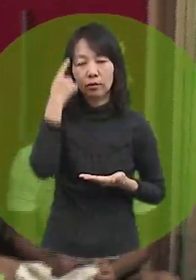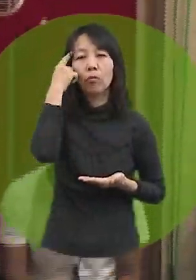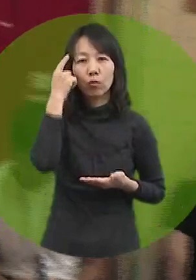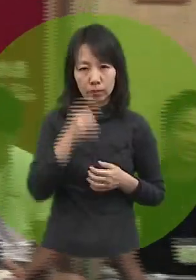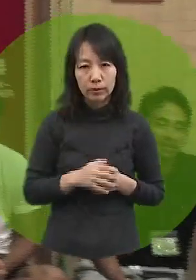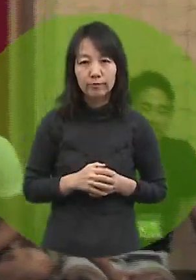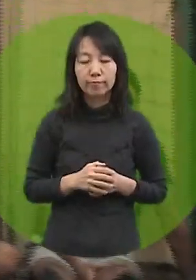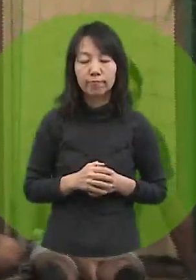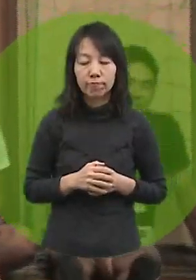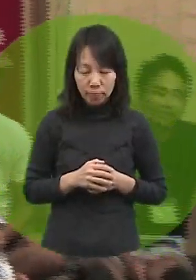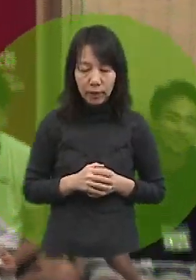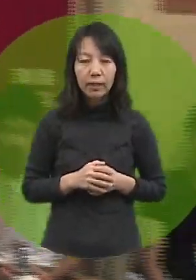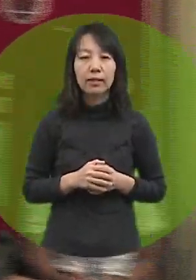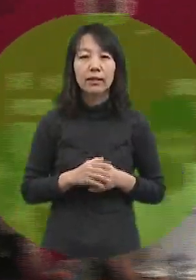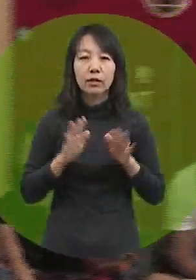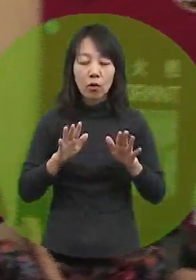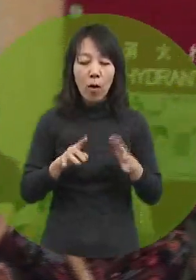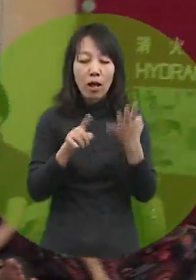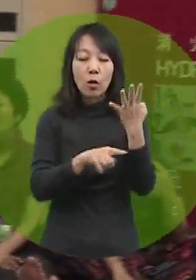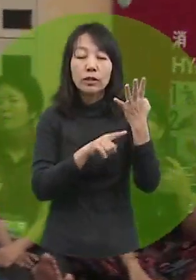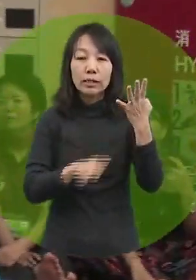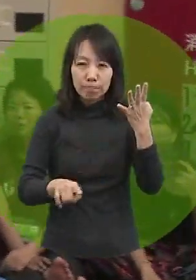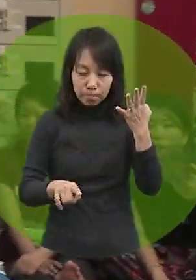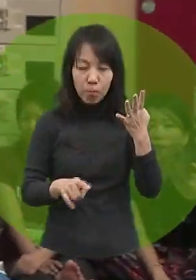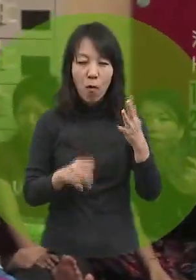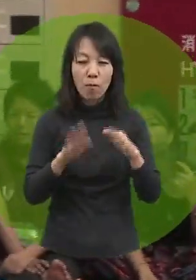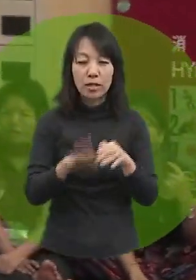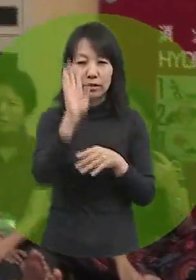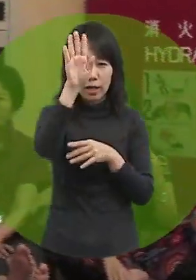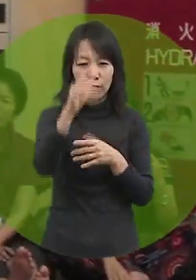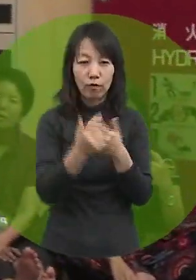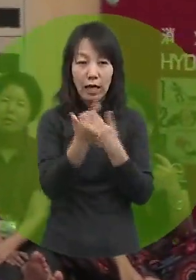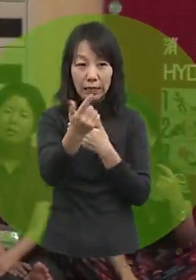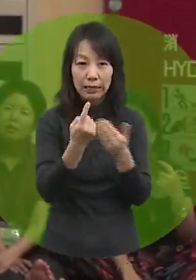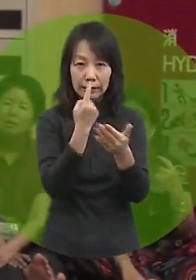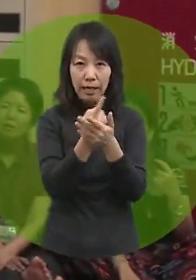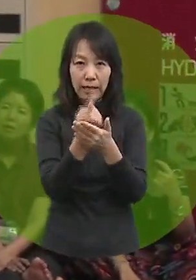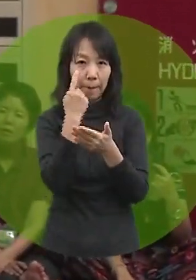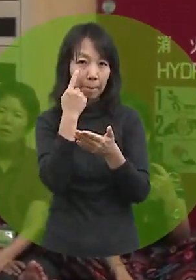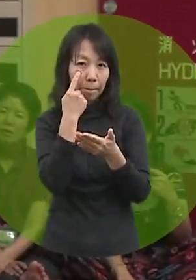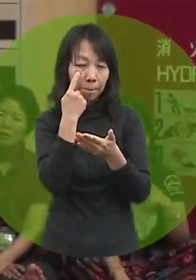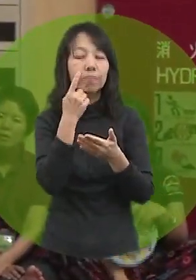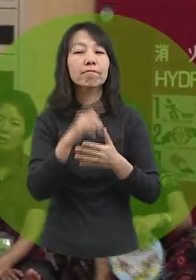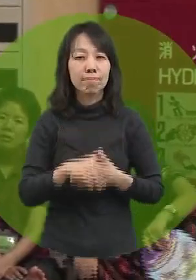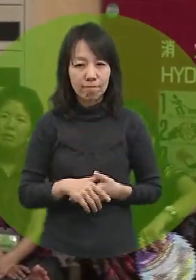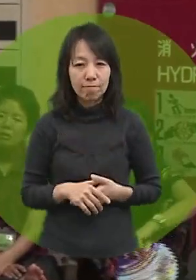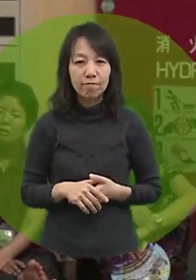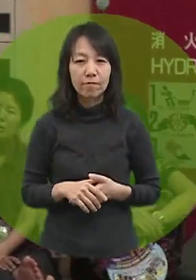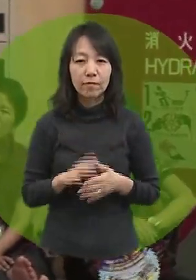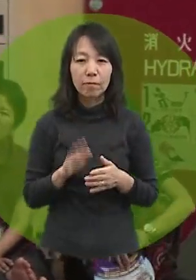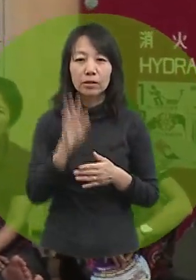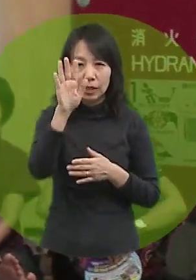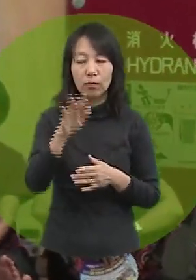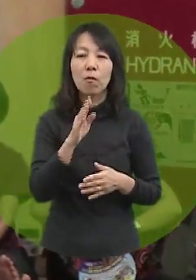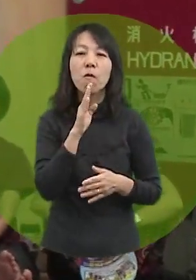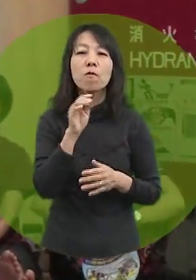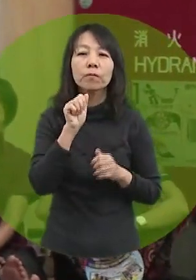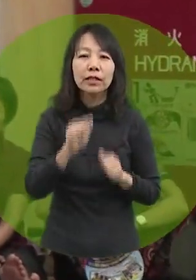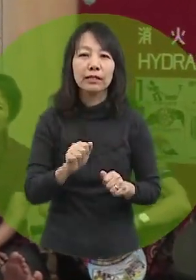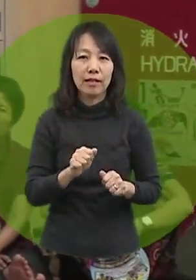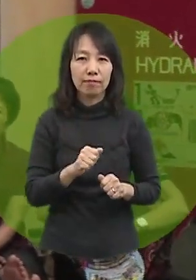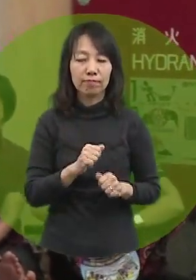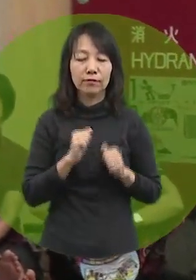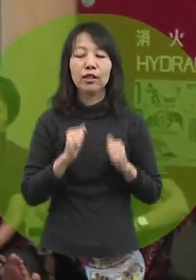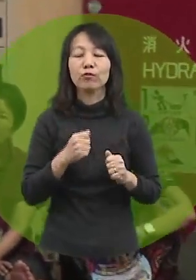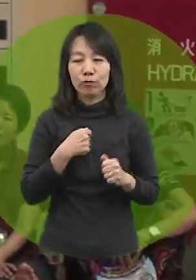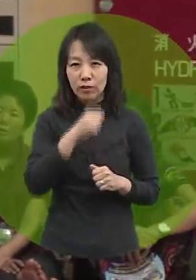早速、4人もバスケット大会に参加させてもらうことに。 一緒にお邪魔させていただきます。バスケも本気で戦いますので、よ